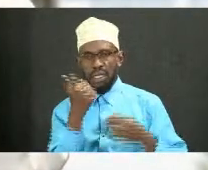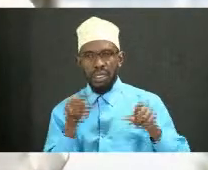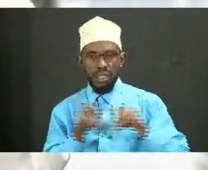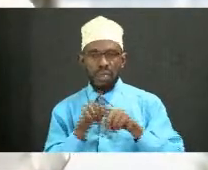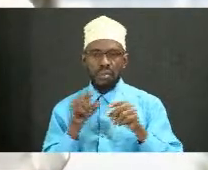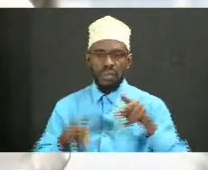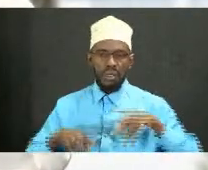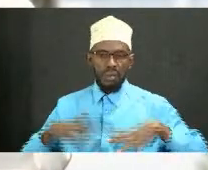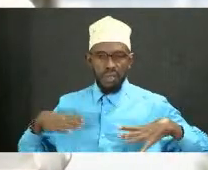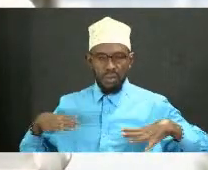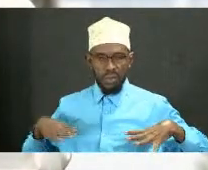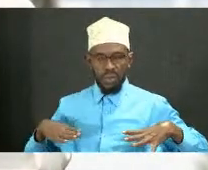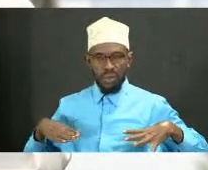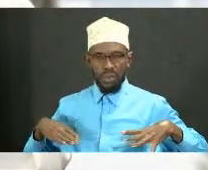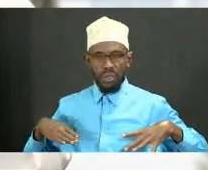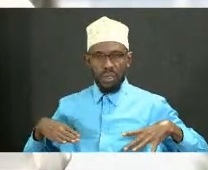wengine.